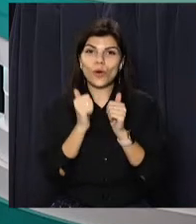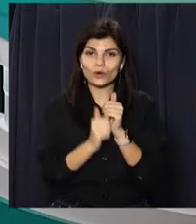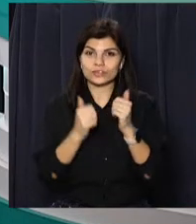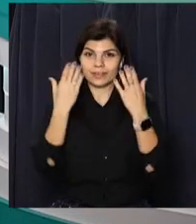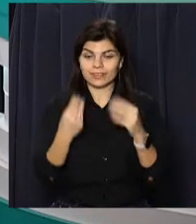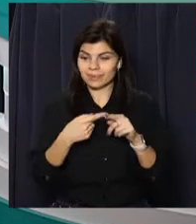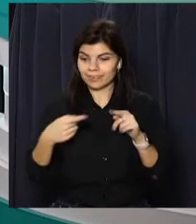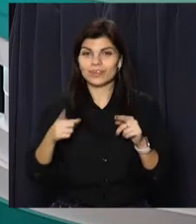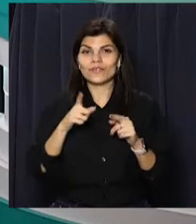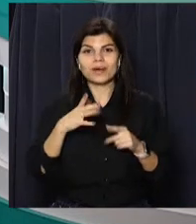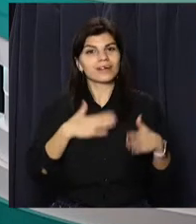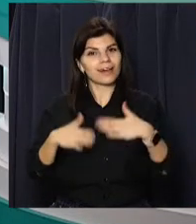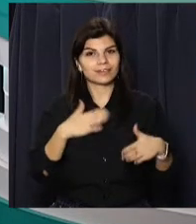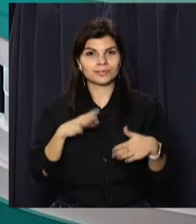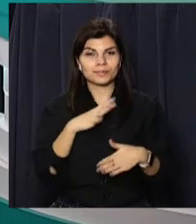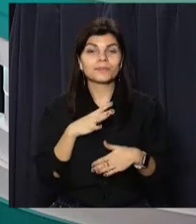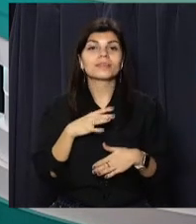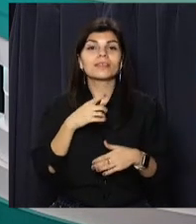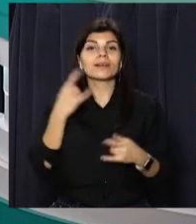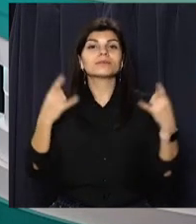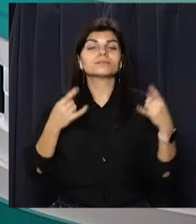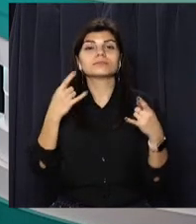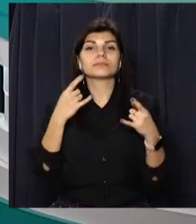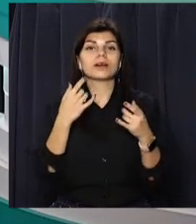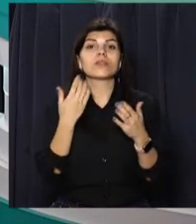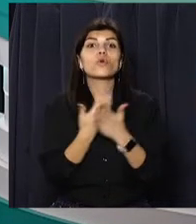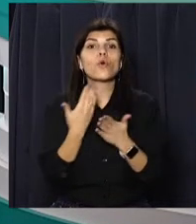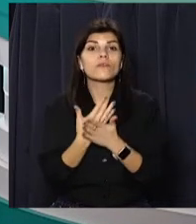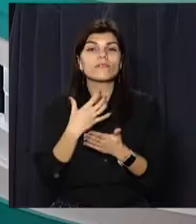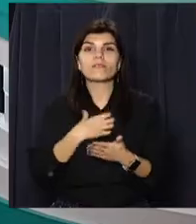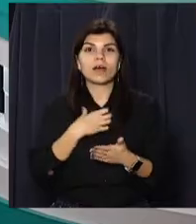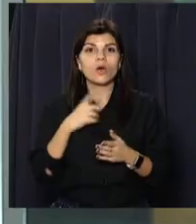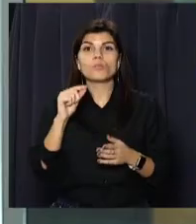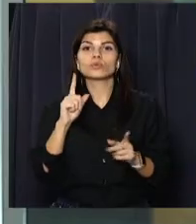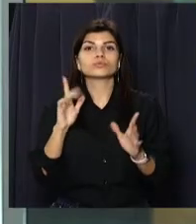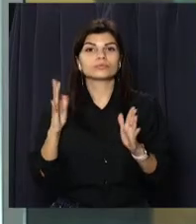дня приносила вам радість. І про головні події понеділка та вихідних – далі у випуску.